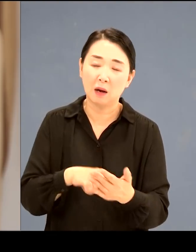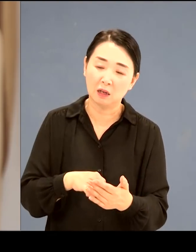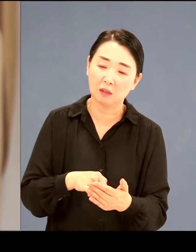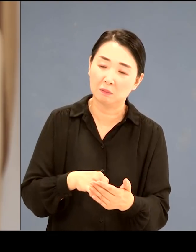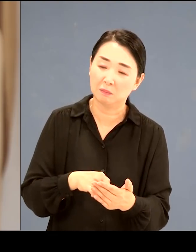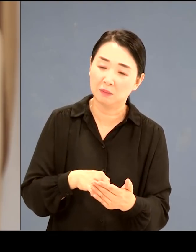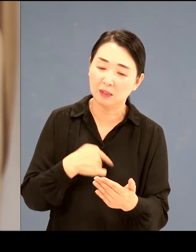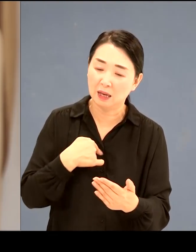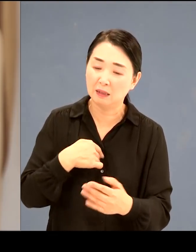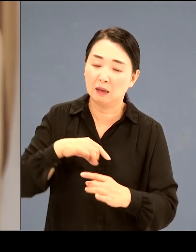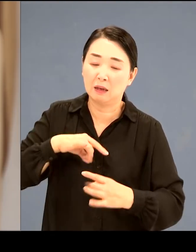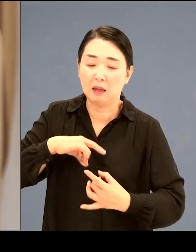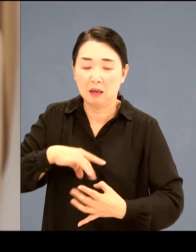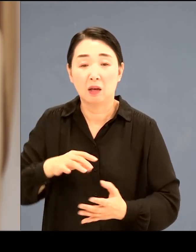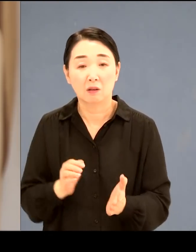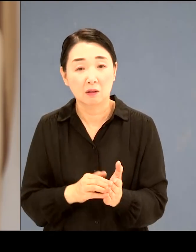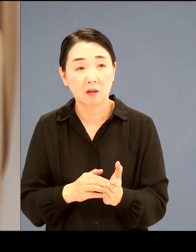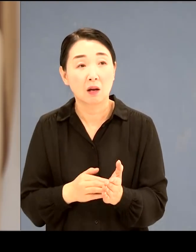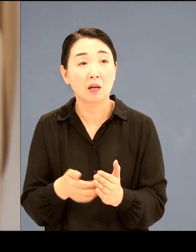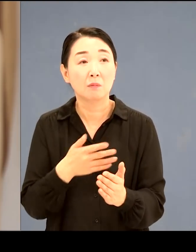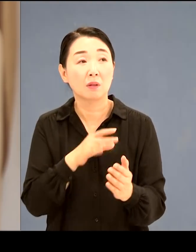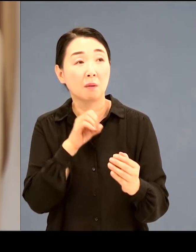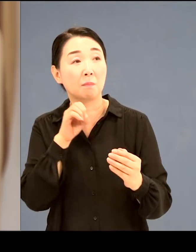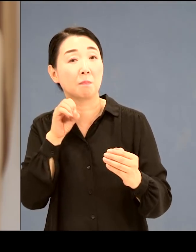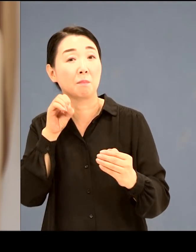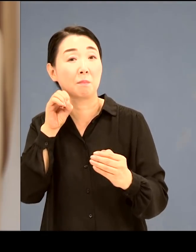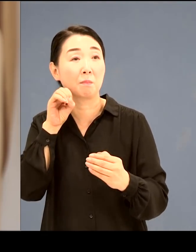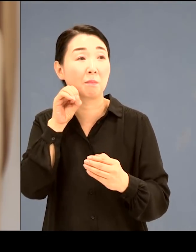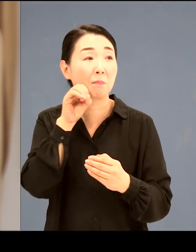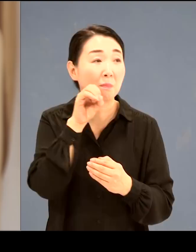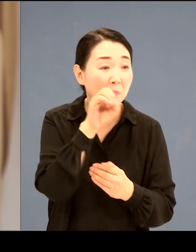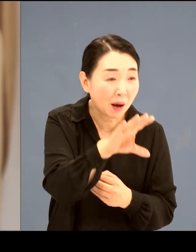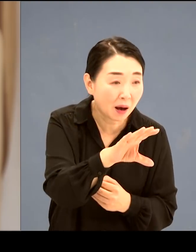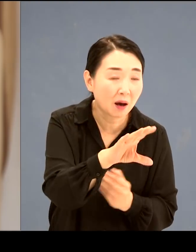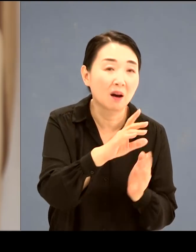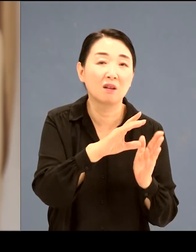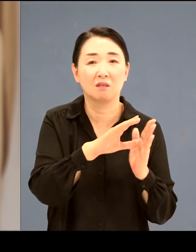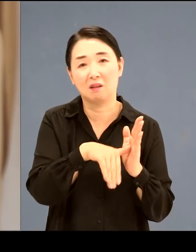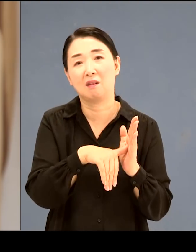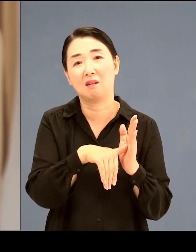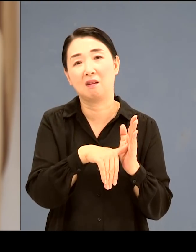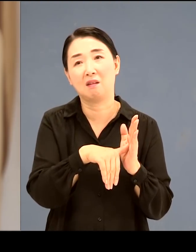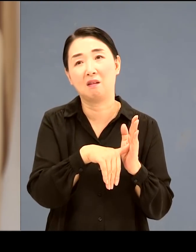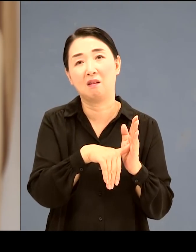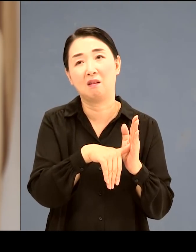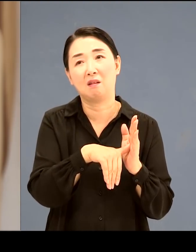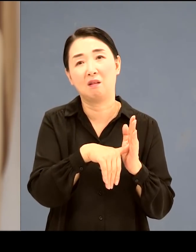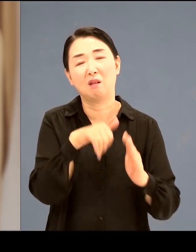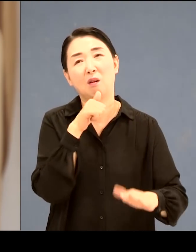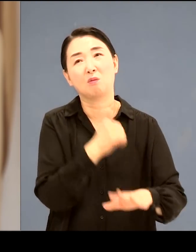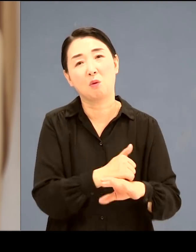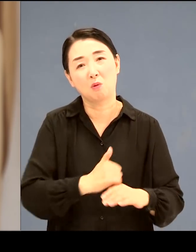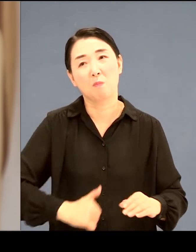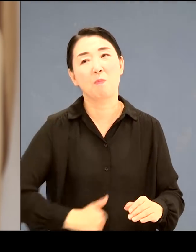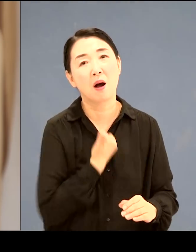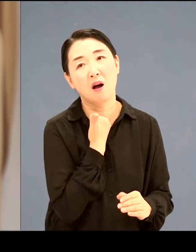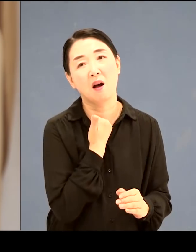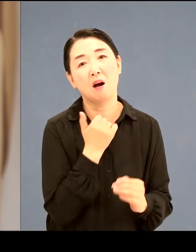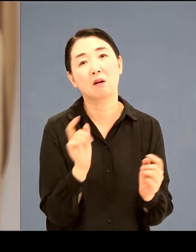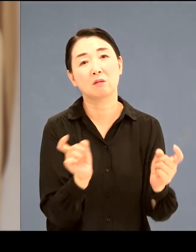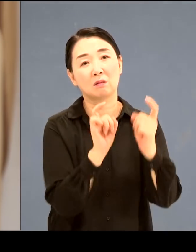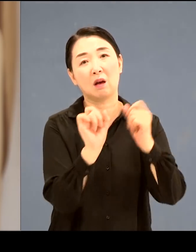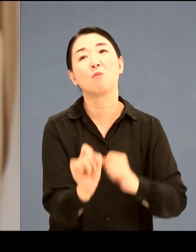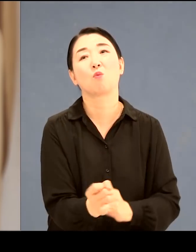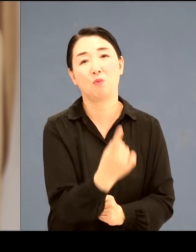안에만 들었는데 말은 입 밖으로 던지면 그게 화근이 돼서 더 싸움이